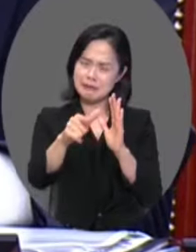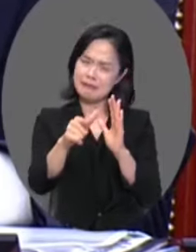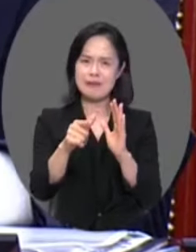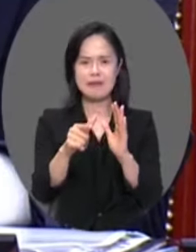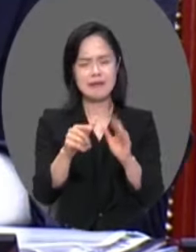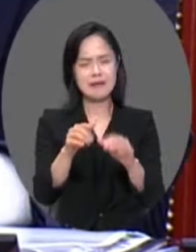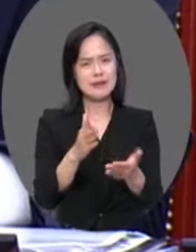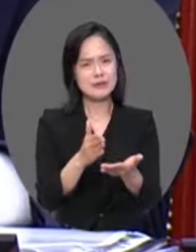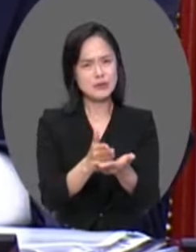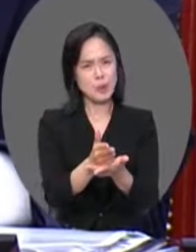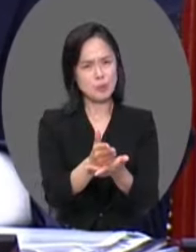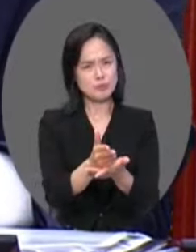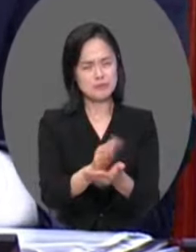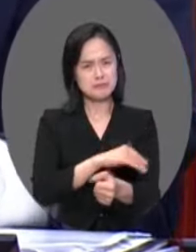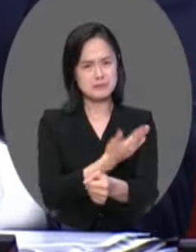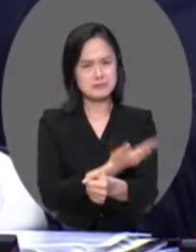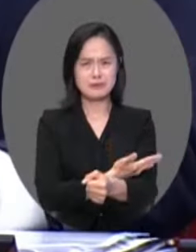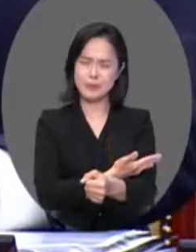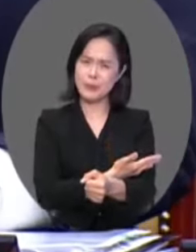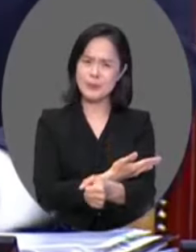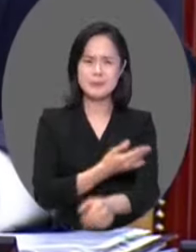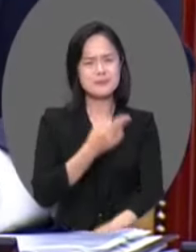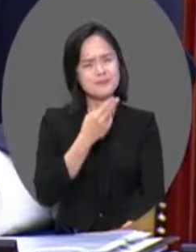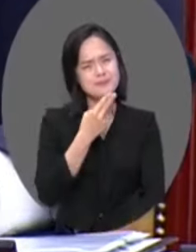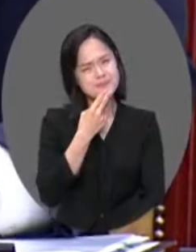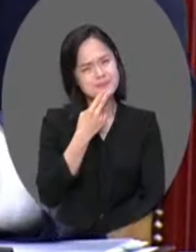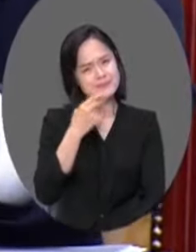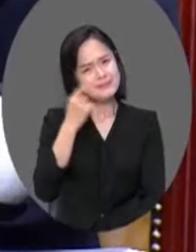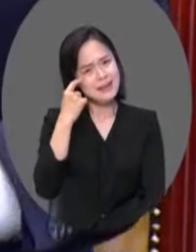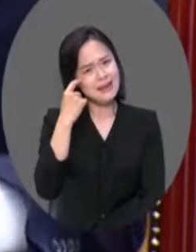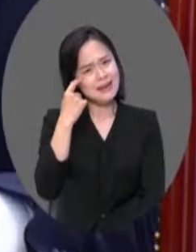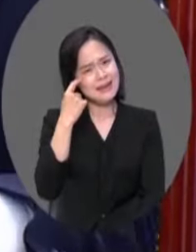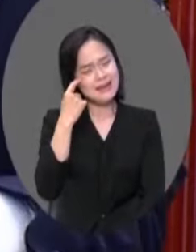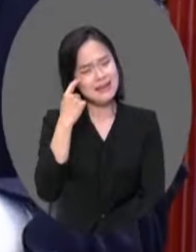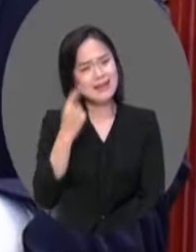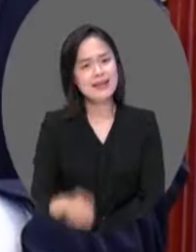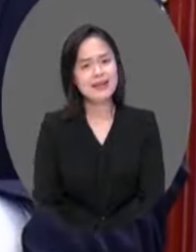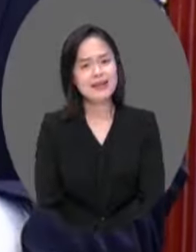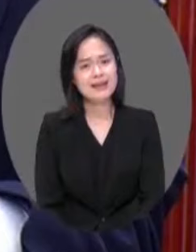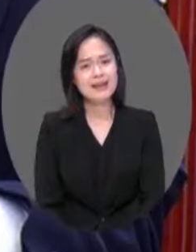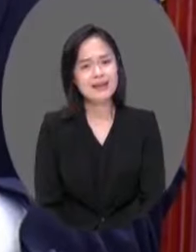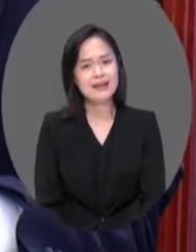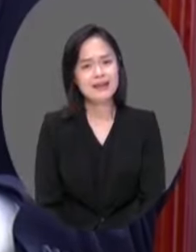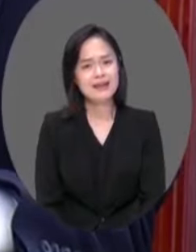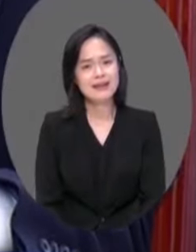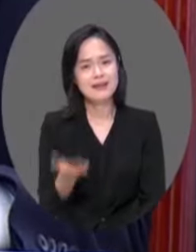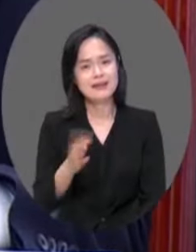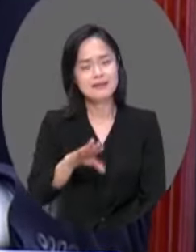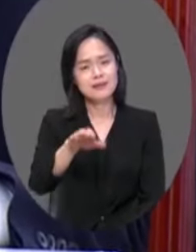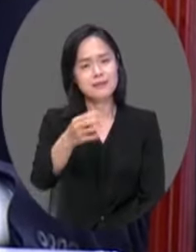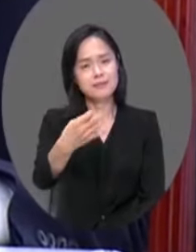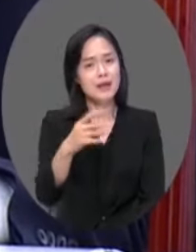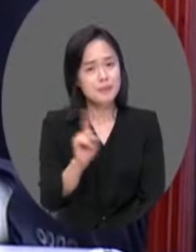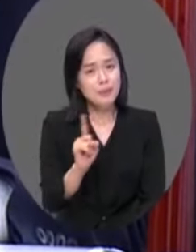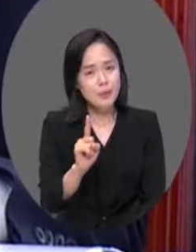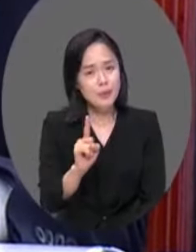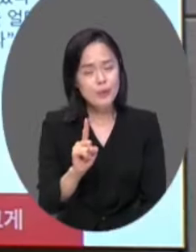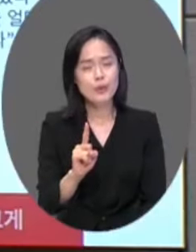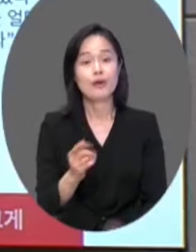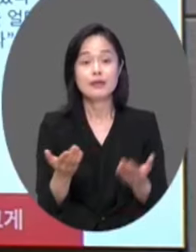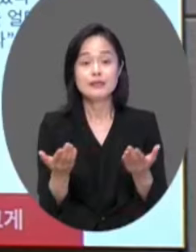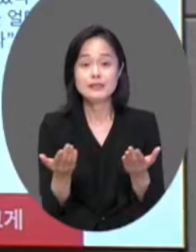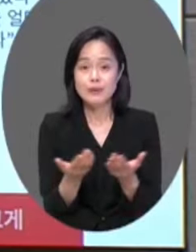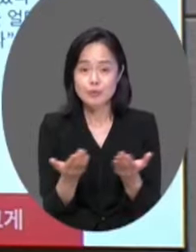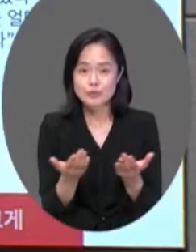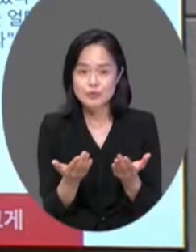영역이라 생각하는데 이 부분에서 강조하신 것을 보면은 사실 정무적 역할을 강조하셨어요. 주요 사업 계획에 보면요.